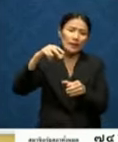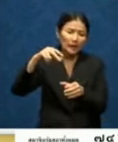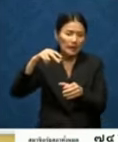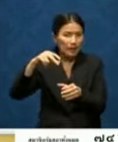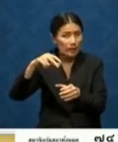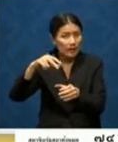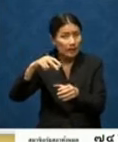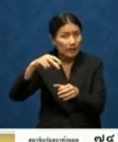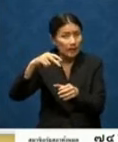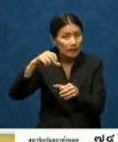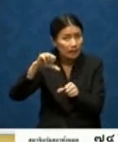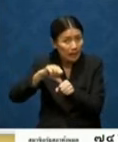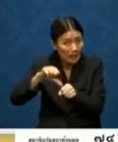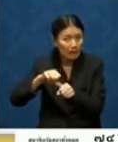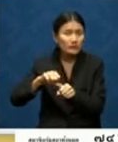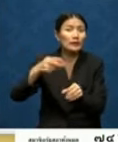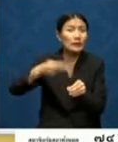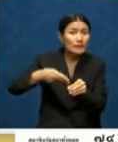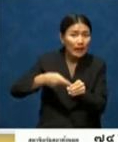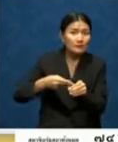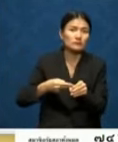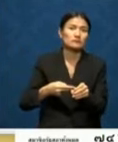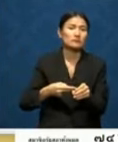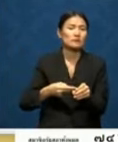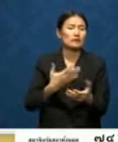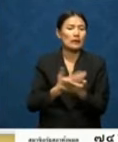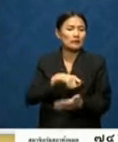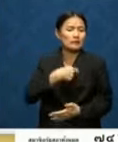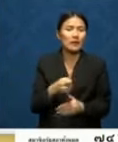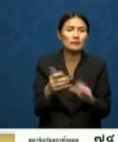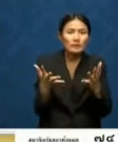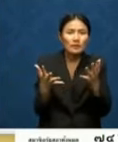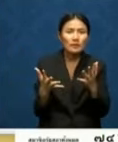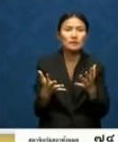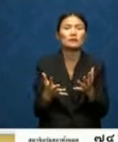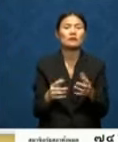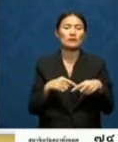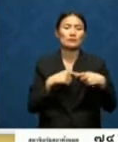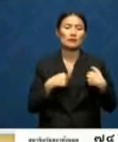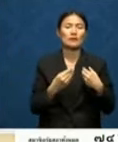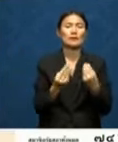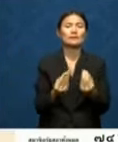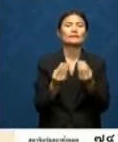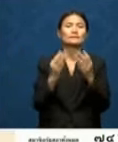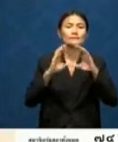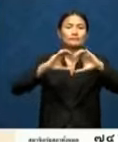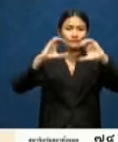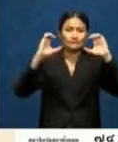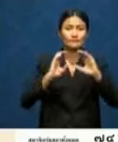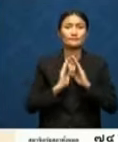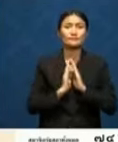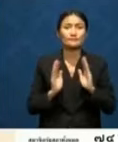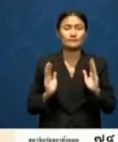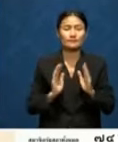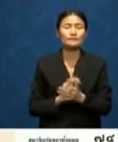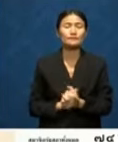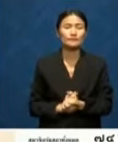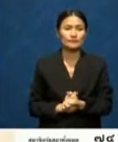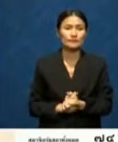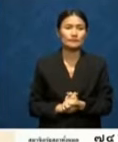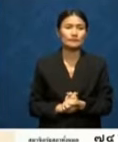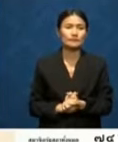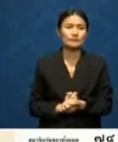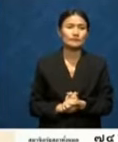และค่าเทอมลูกขอเป็นกำลังใจให้กับรัฐบาลขอบคุณครับครับขอบคุณครับต่อไปเป็น